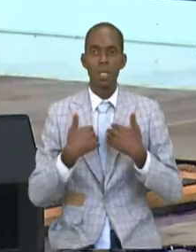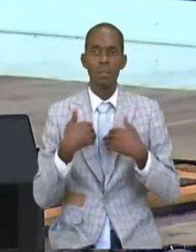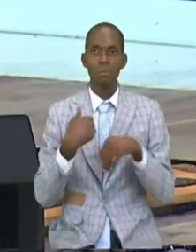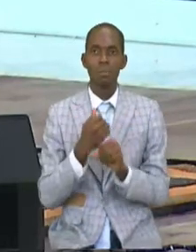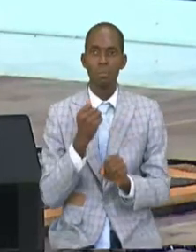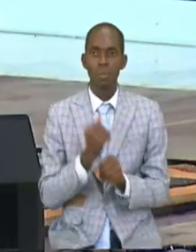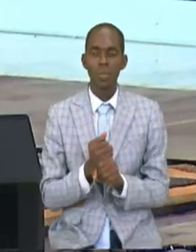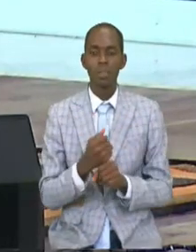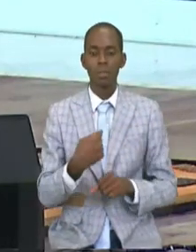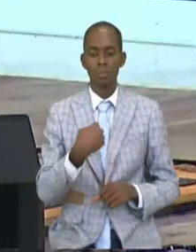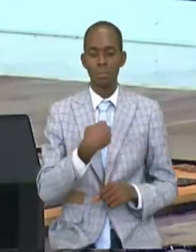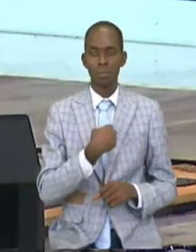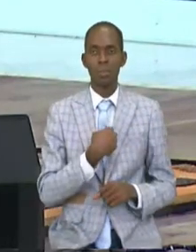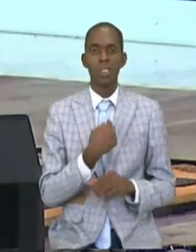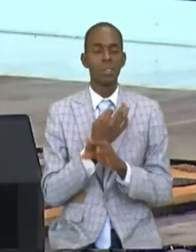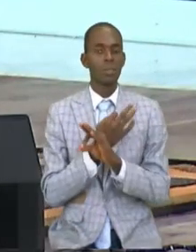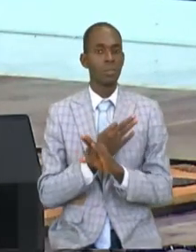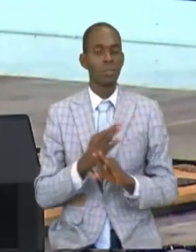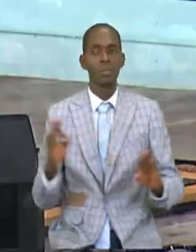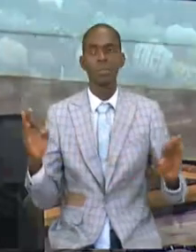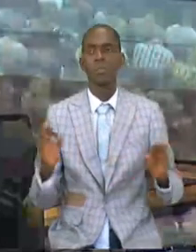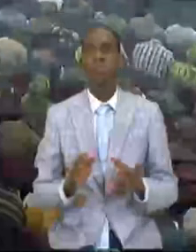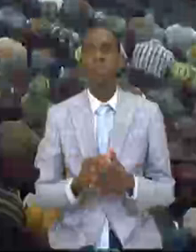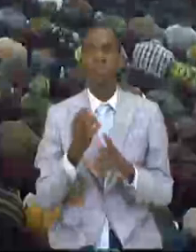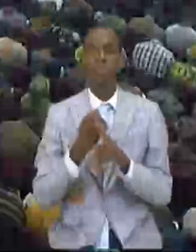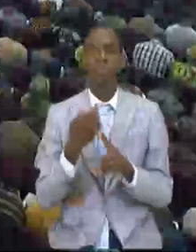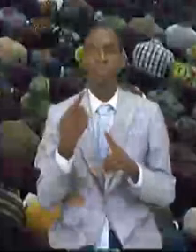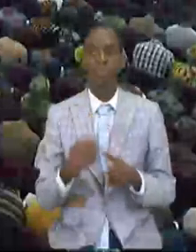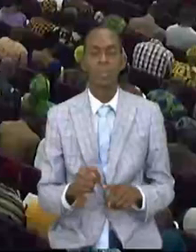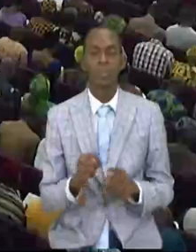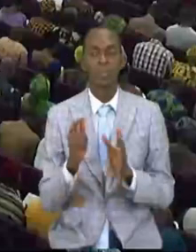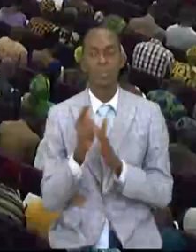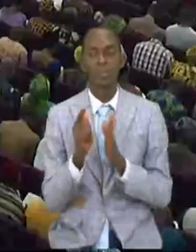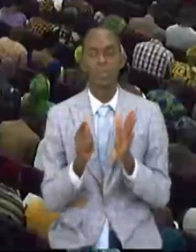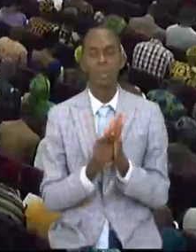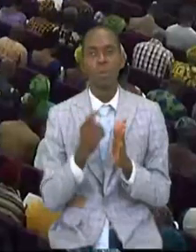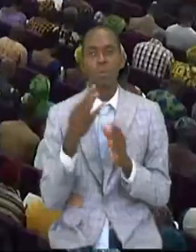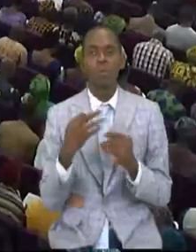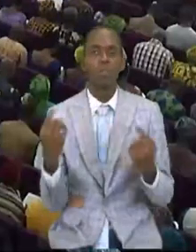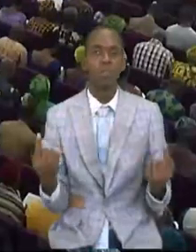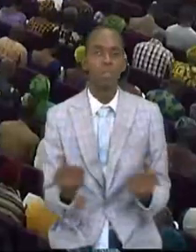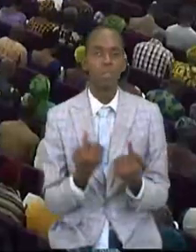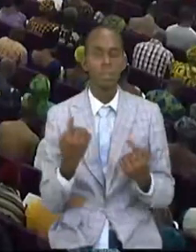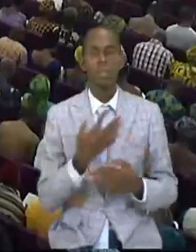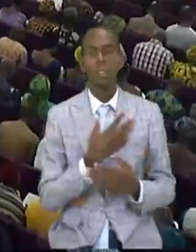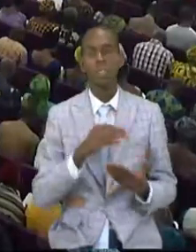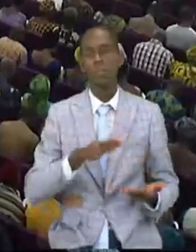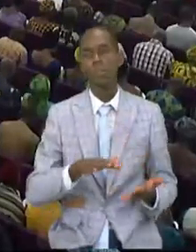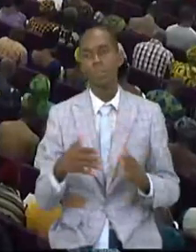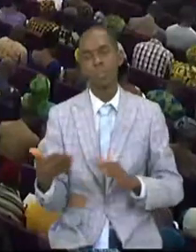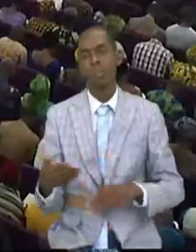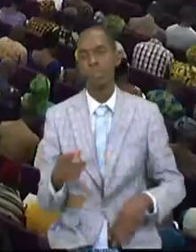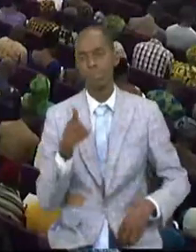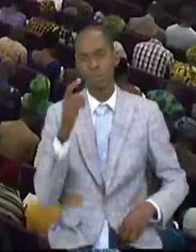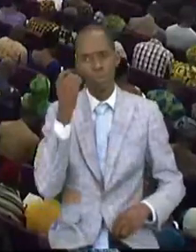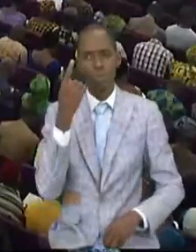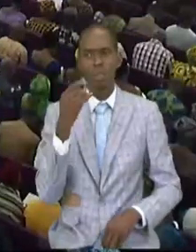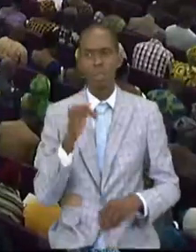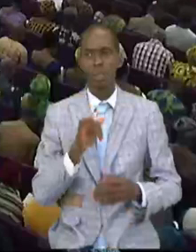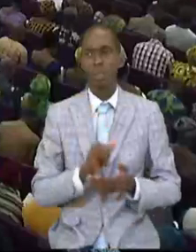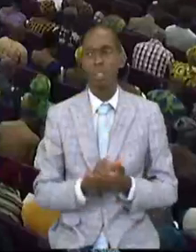m'a affranchi de la loi du péché et de la mort.